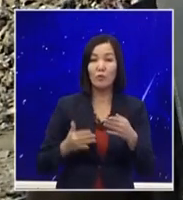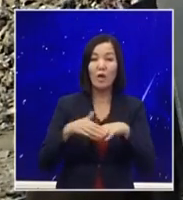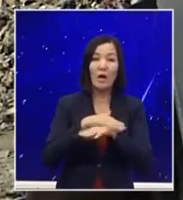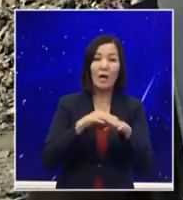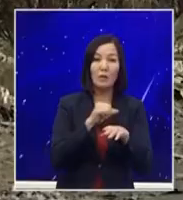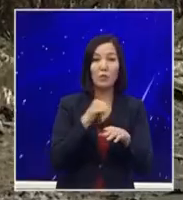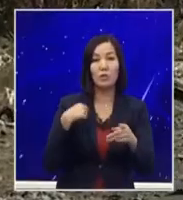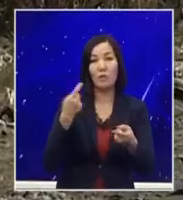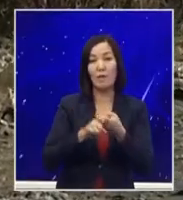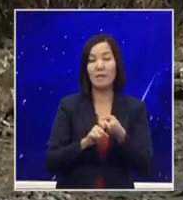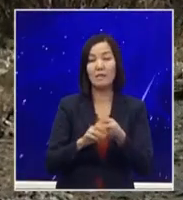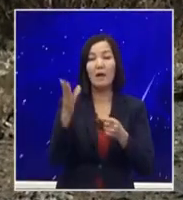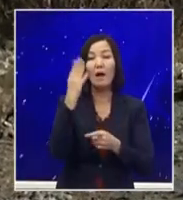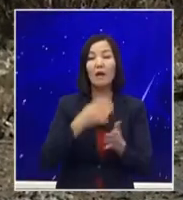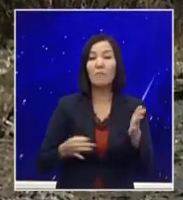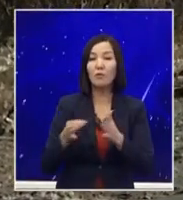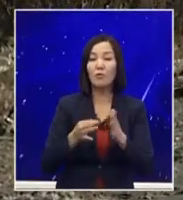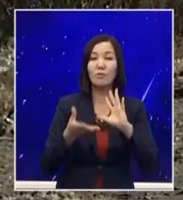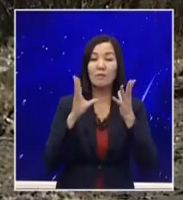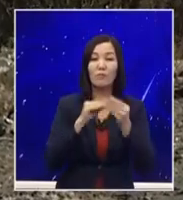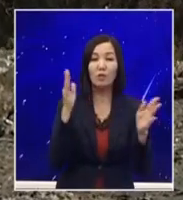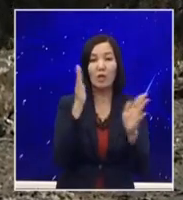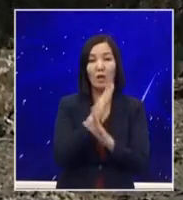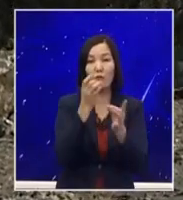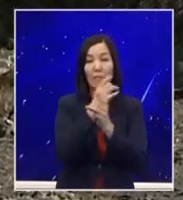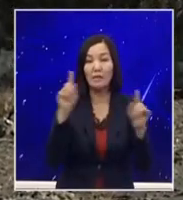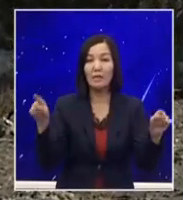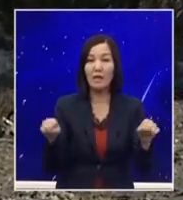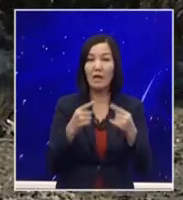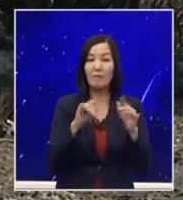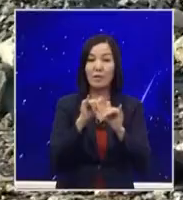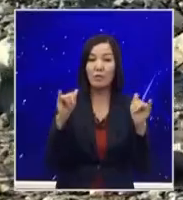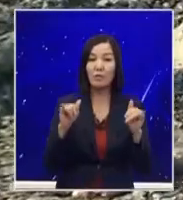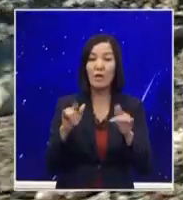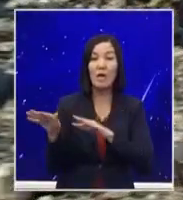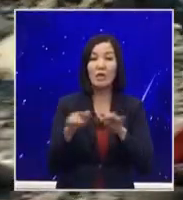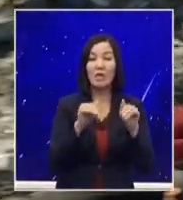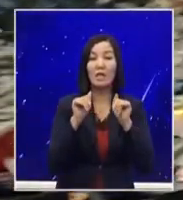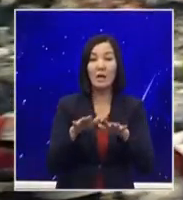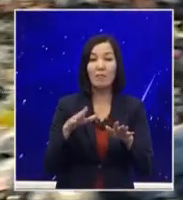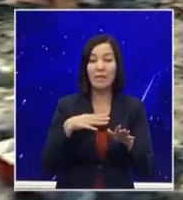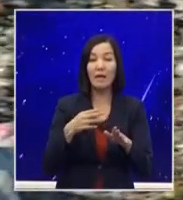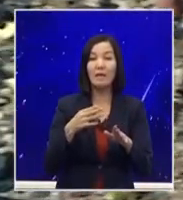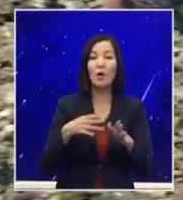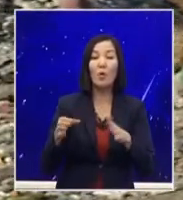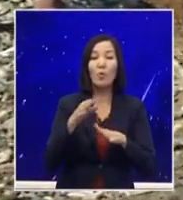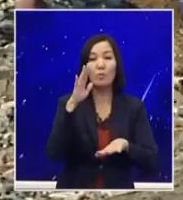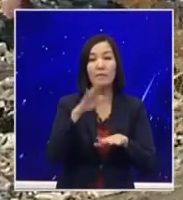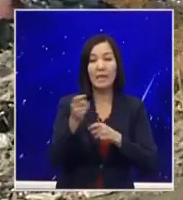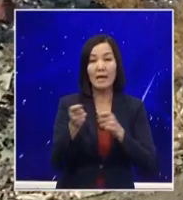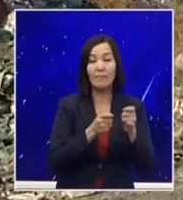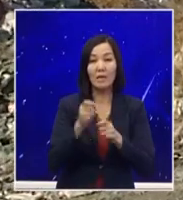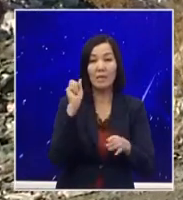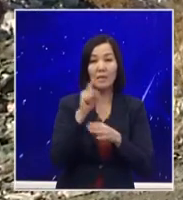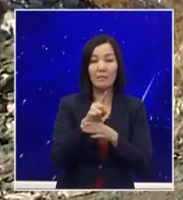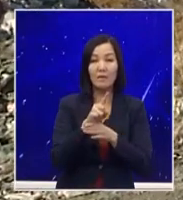өздеріне байланысты. Алматы облысында халықтың экологиялық мәдениетін қалыптастыру бойынша арнайы шаралар қабылданған. Мұнымен облыс әкімдігінің тапсырысы